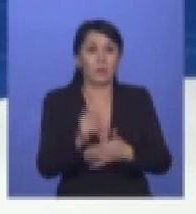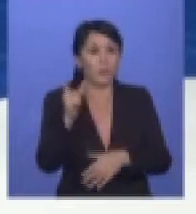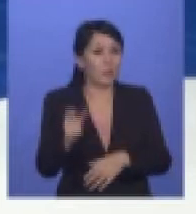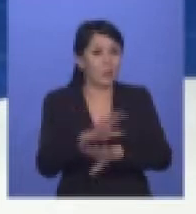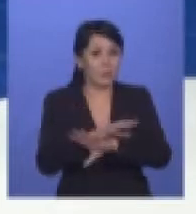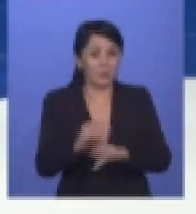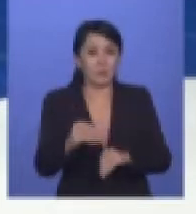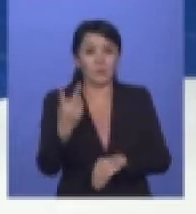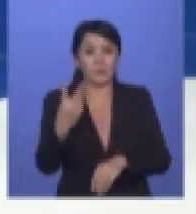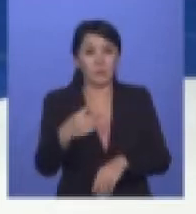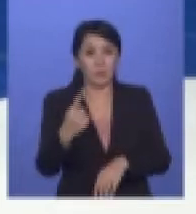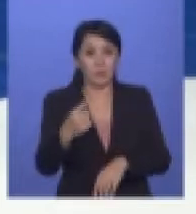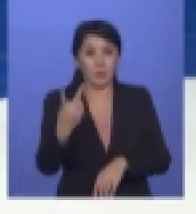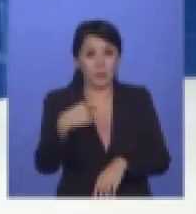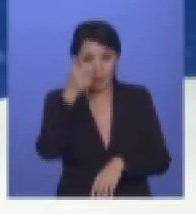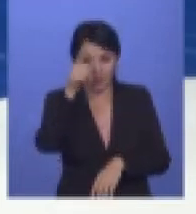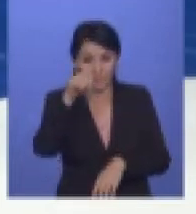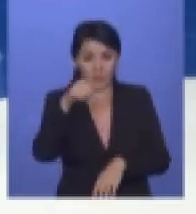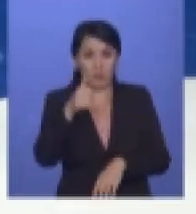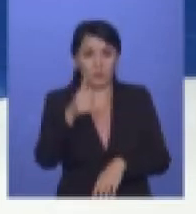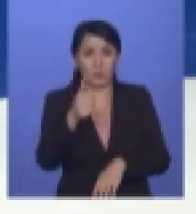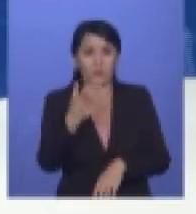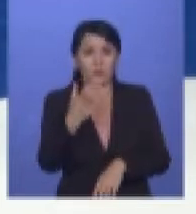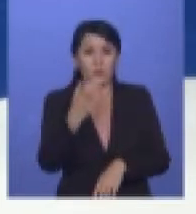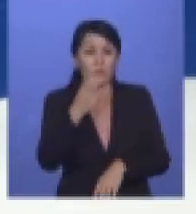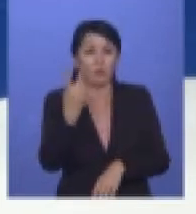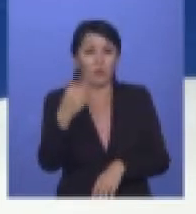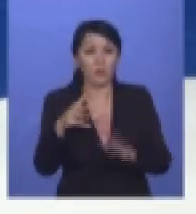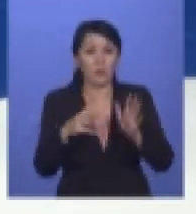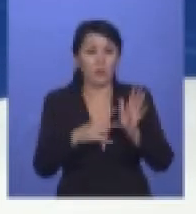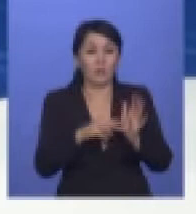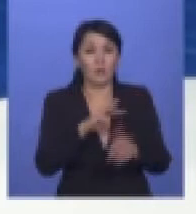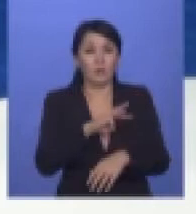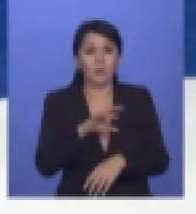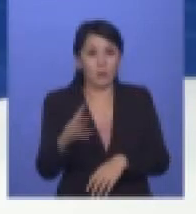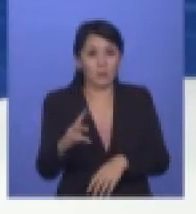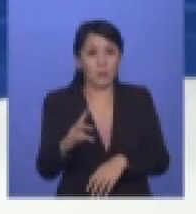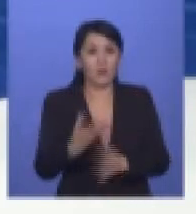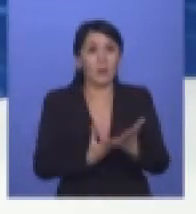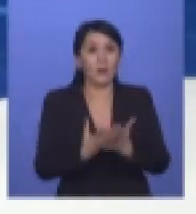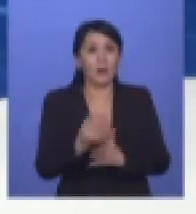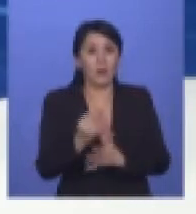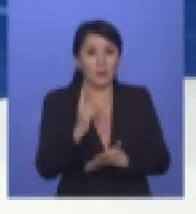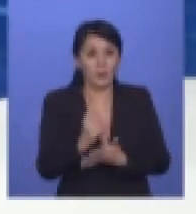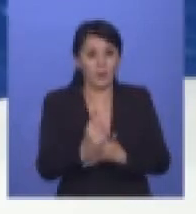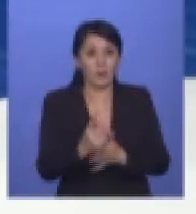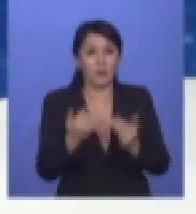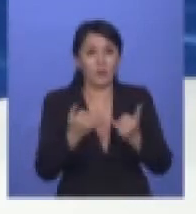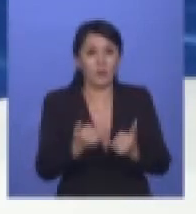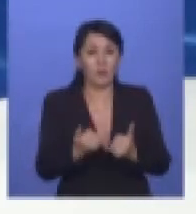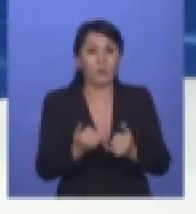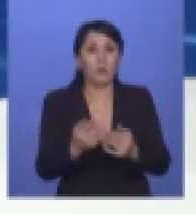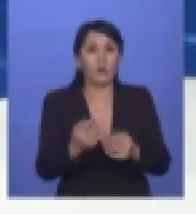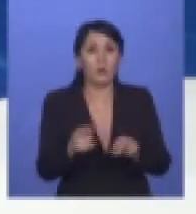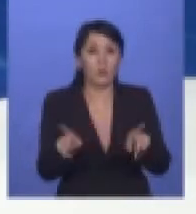тұтынушыларға 2021-2022 жылдар аралығындағы жылу үшін монополистердің 27 миллион тенге шамасында қайтарылатынын айтқан